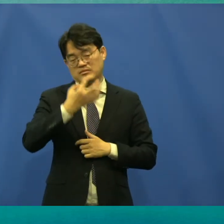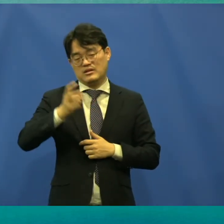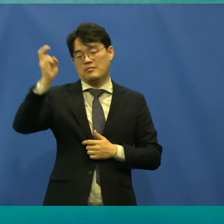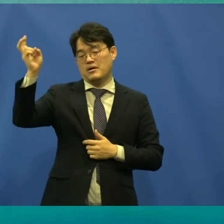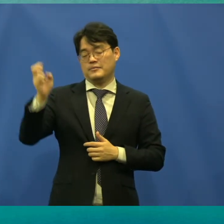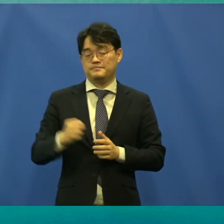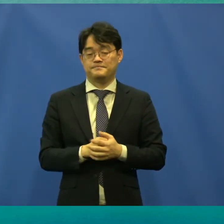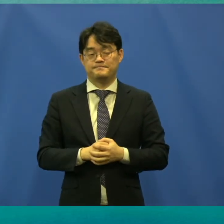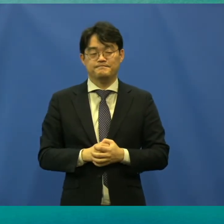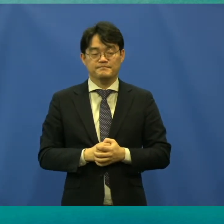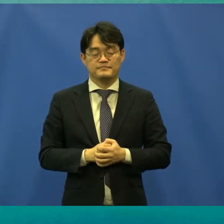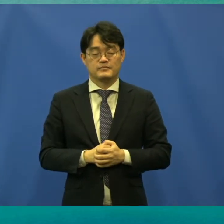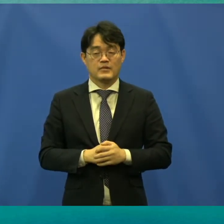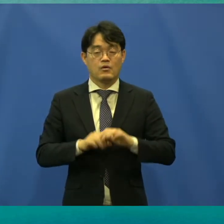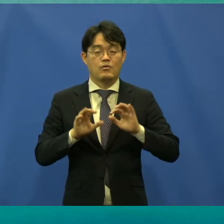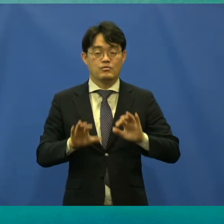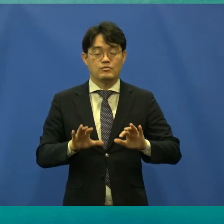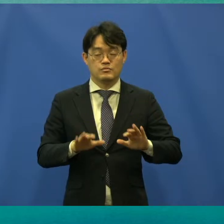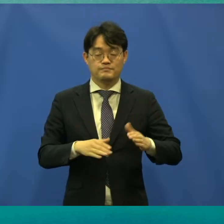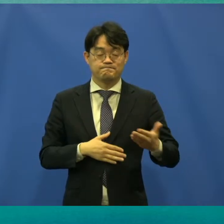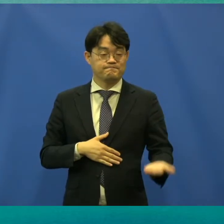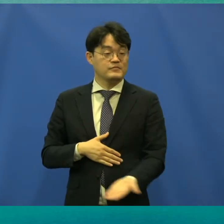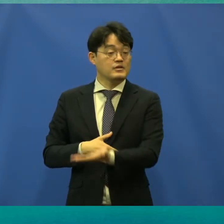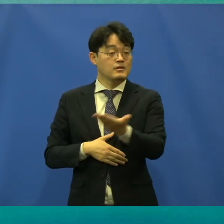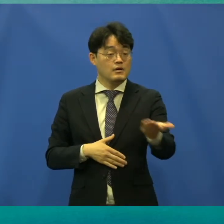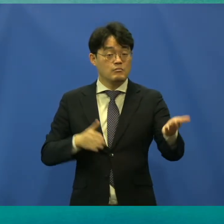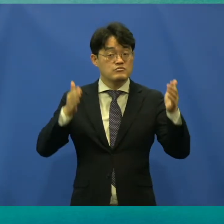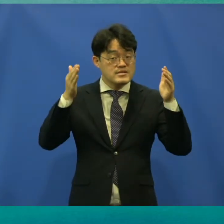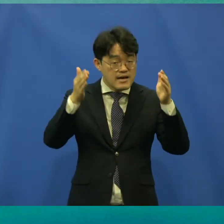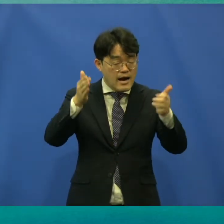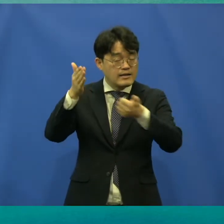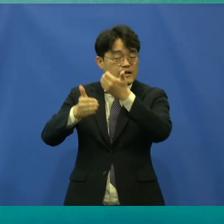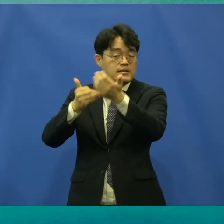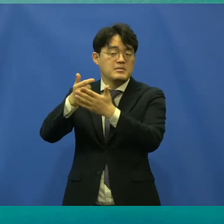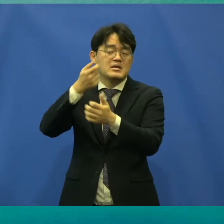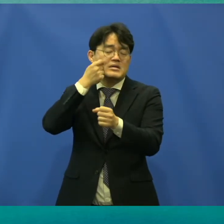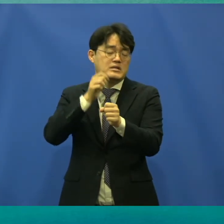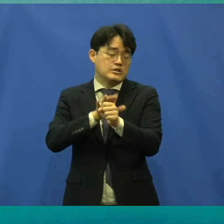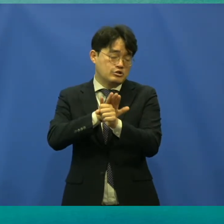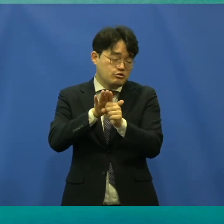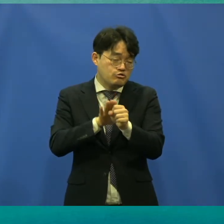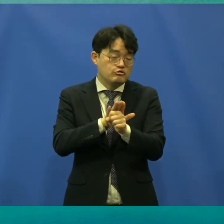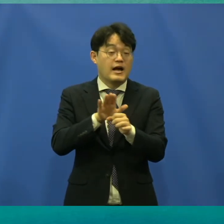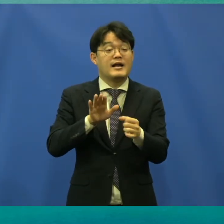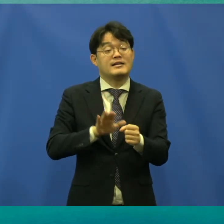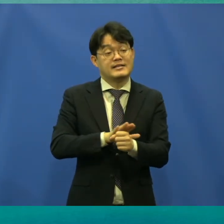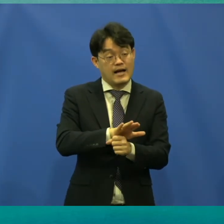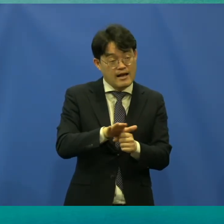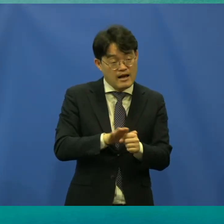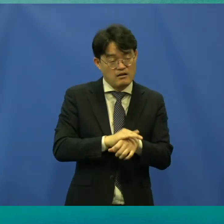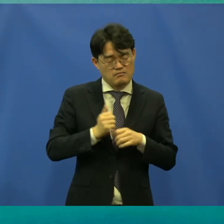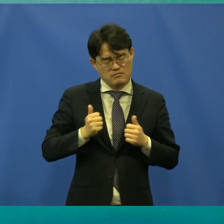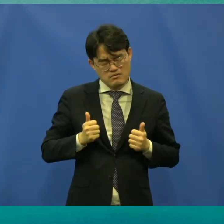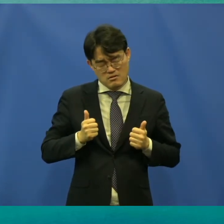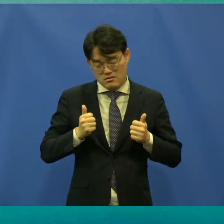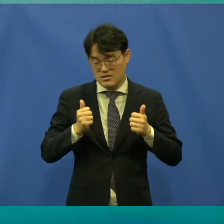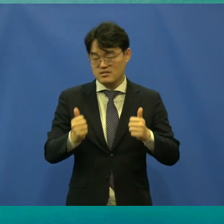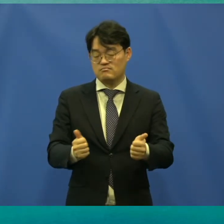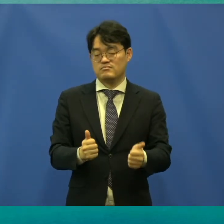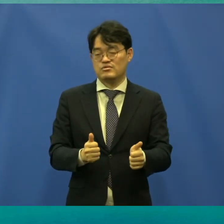여러분, 오늘 또 우리를 향한 하나님의 그 사랑과 그 열심은 설명이 안 됩니다. 설명이 안